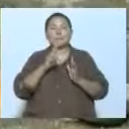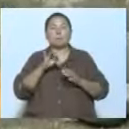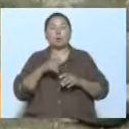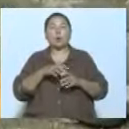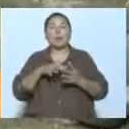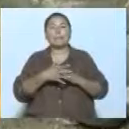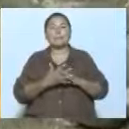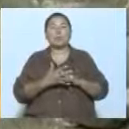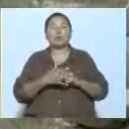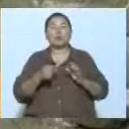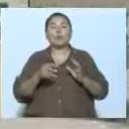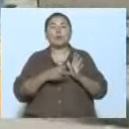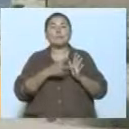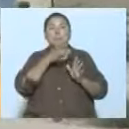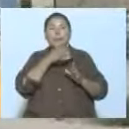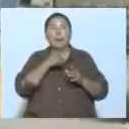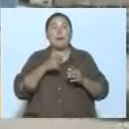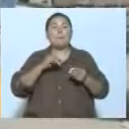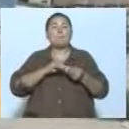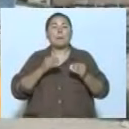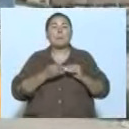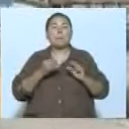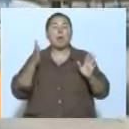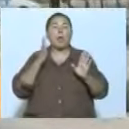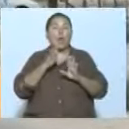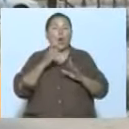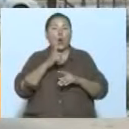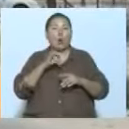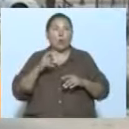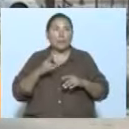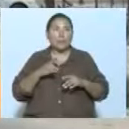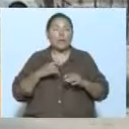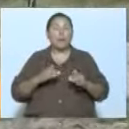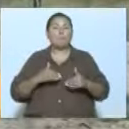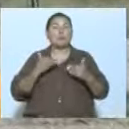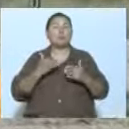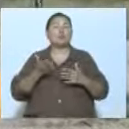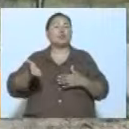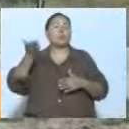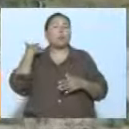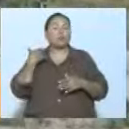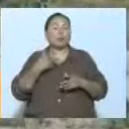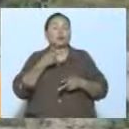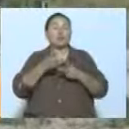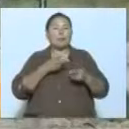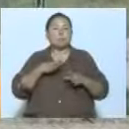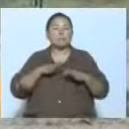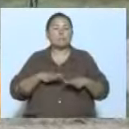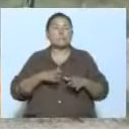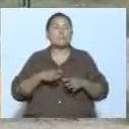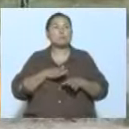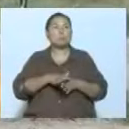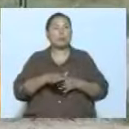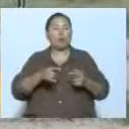от села еще 8 лет назад. Проблему экологии жители жилого массива Бешуха поднимают уже давно. Не раз обращались в местные